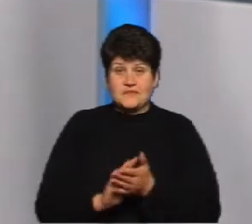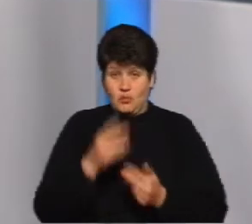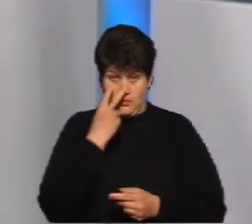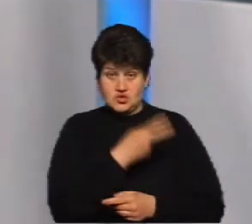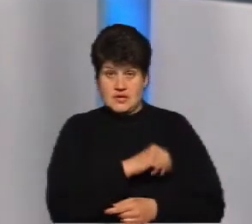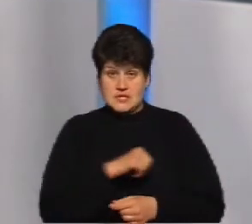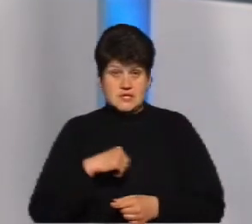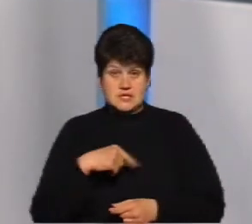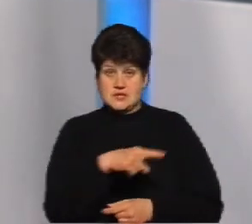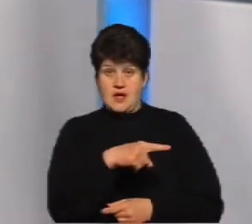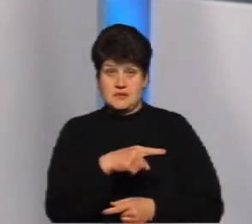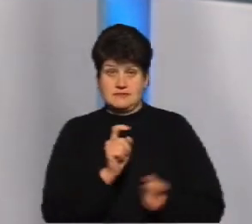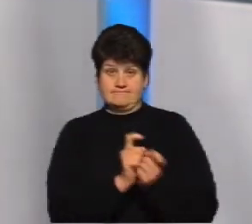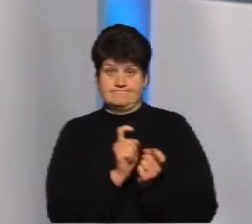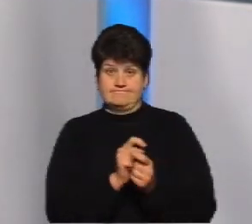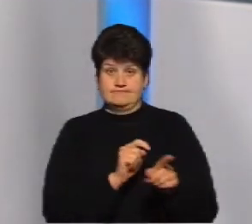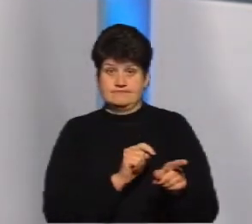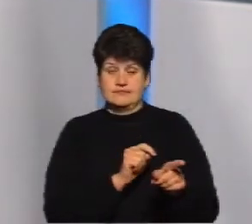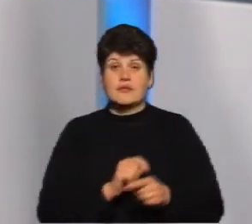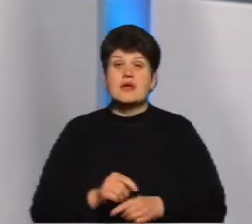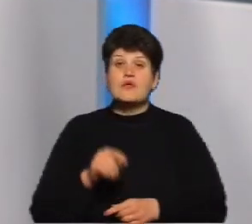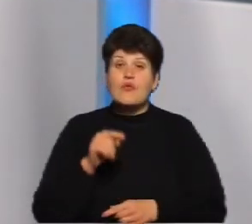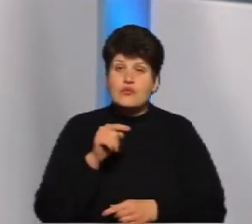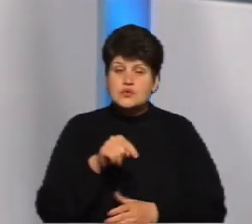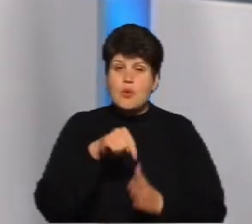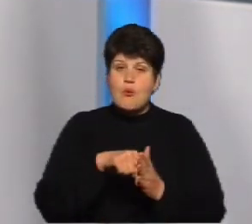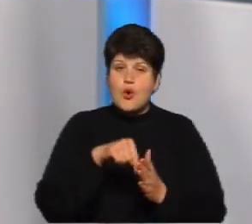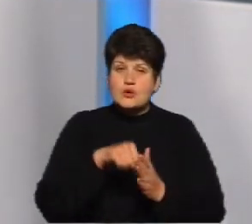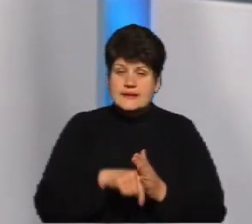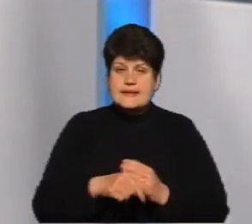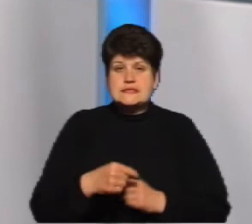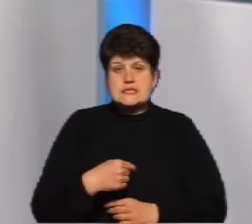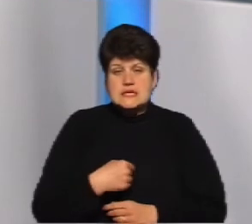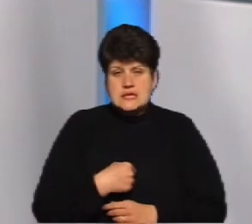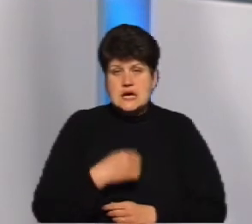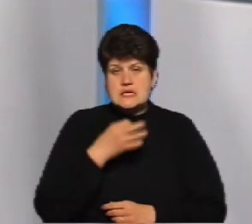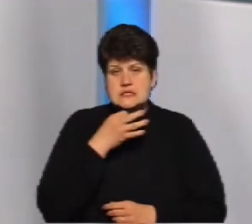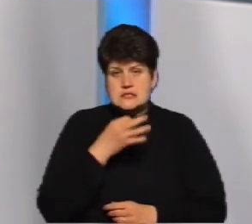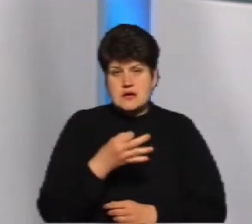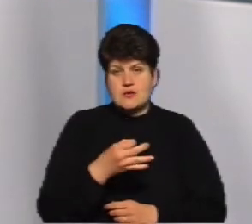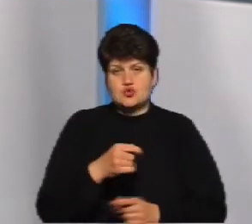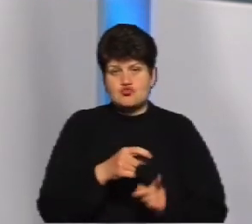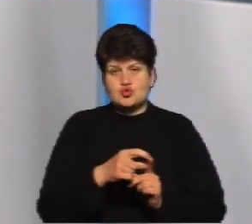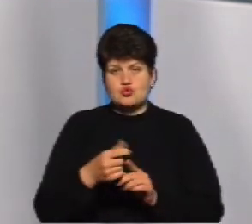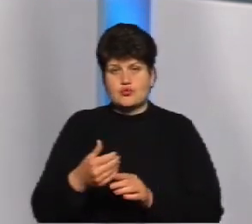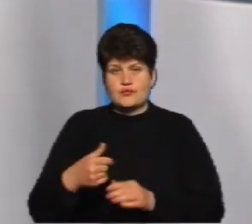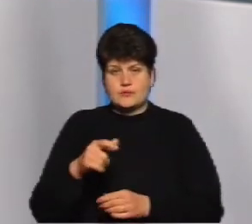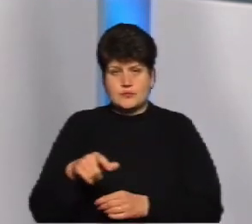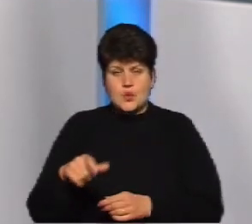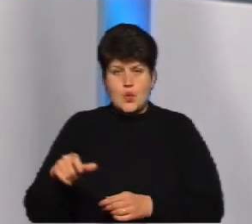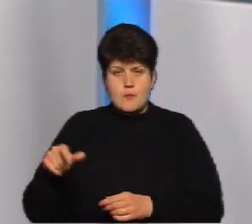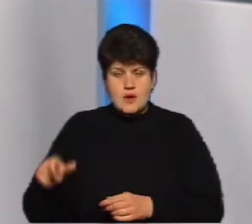там. В цьому контексті я скажу слово від громадськості, від того ж Народного